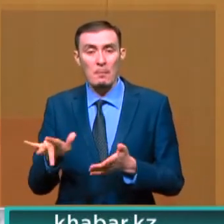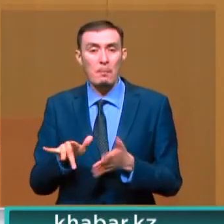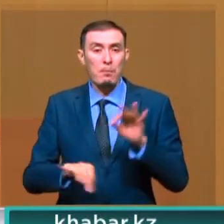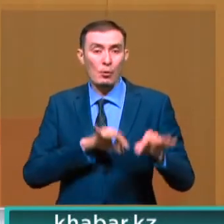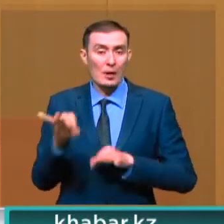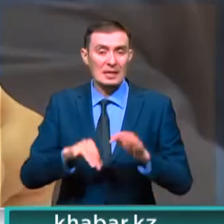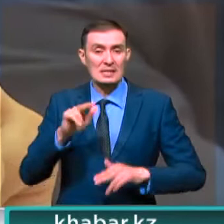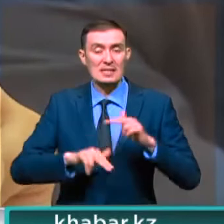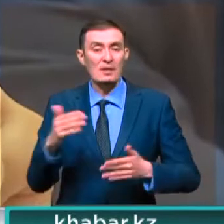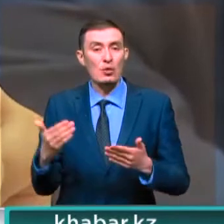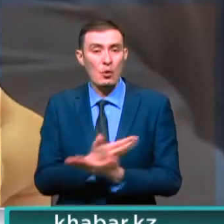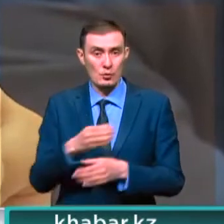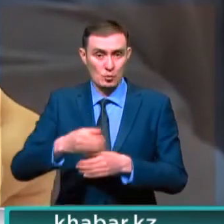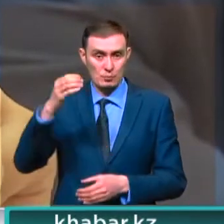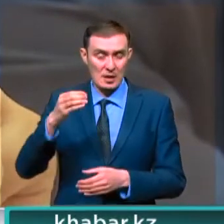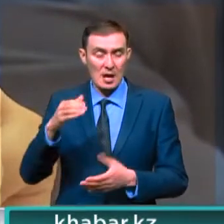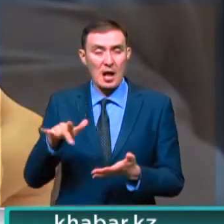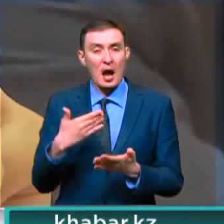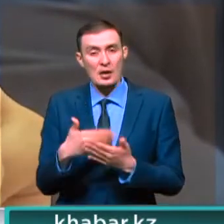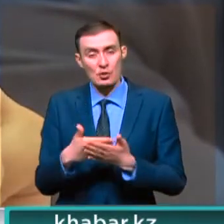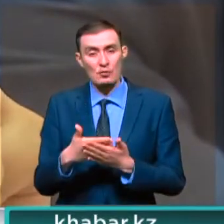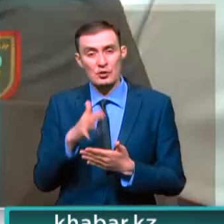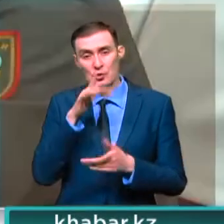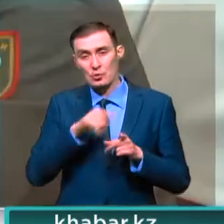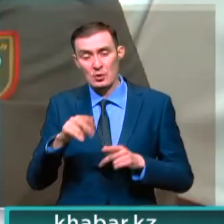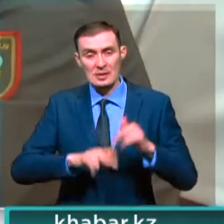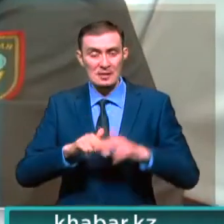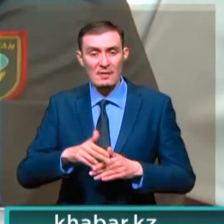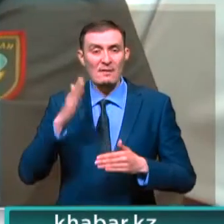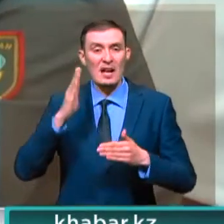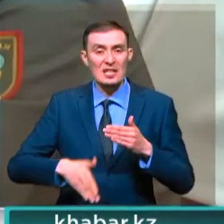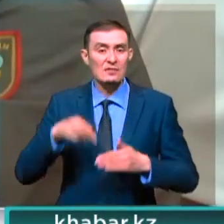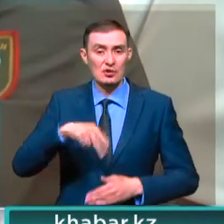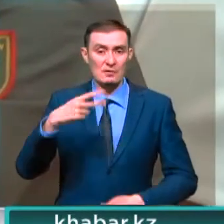строительства новой дымовой трубы. Ориентировочные сроки строительства — конец 2023 года.